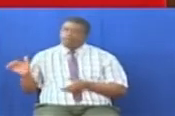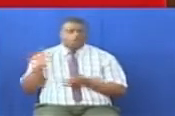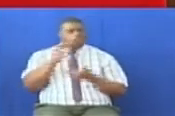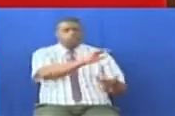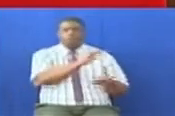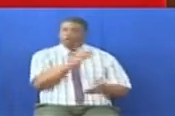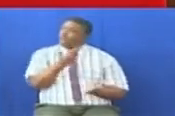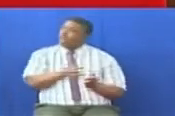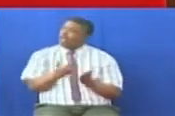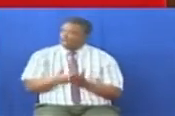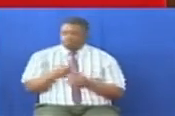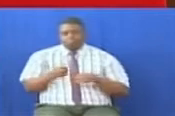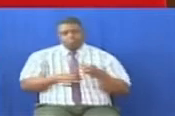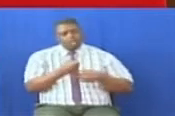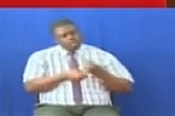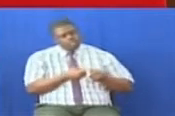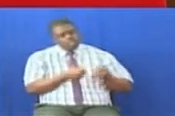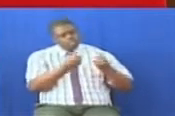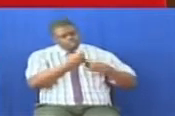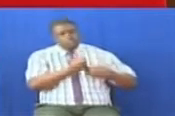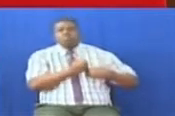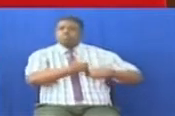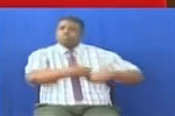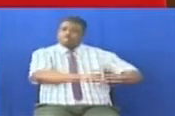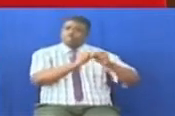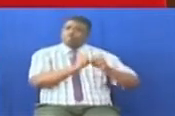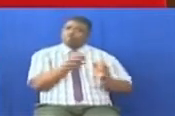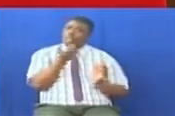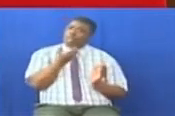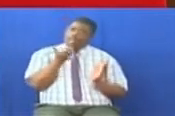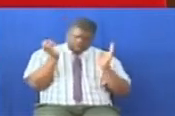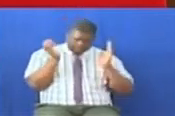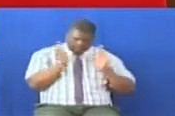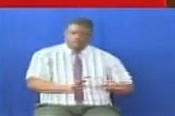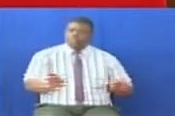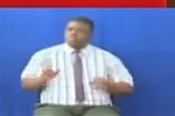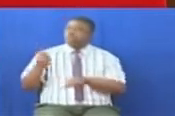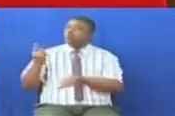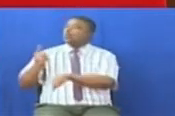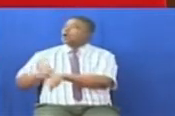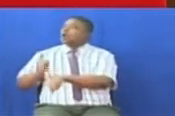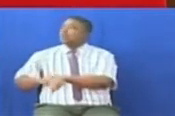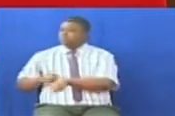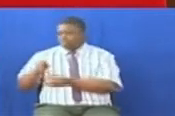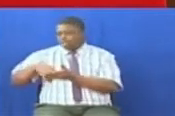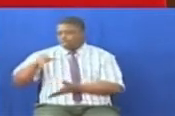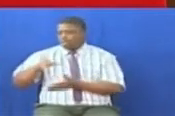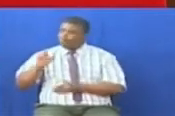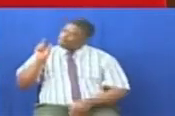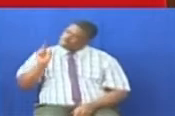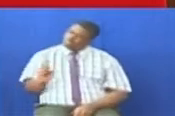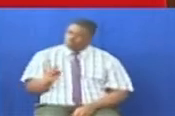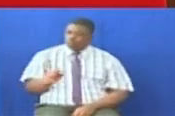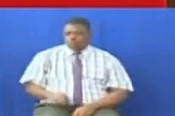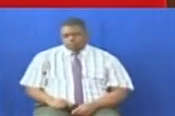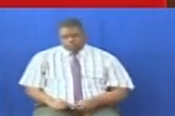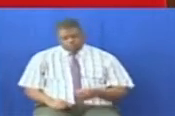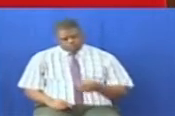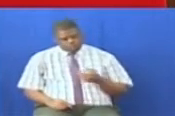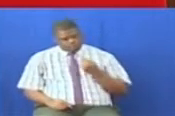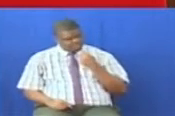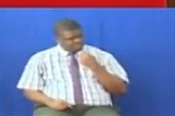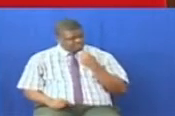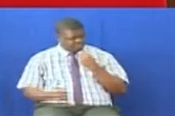iende iweze kukamilika kwa wakati, ili pia gharama tunazotumia ziwe kiasi kidogo. Ukichukulia